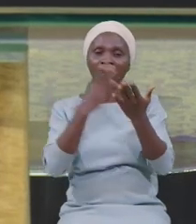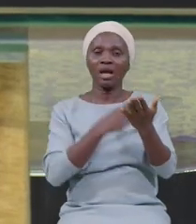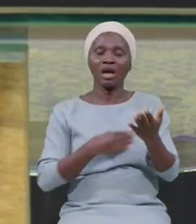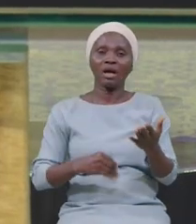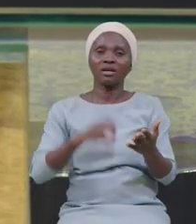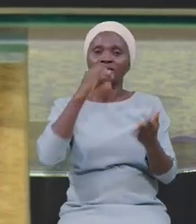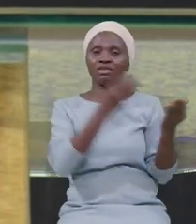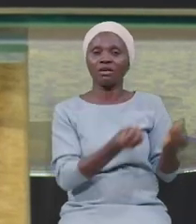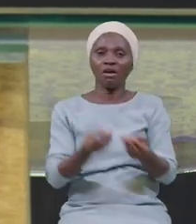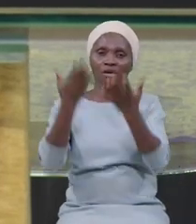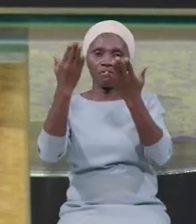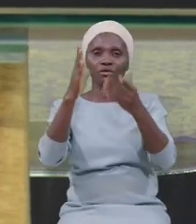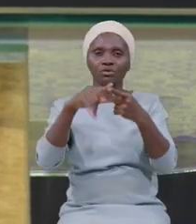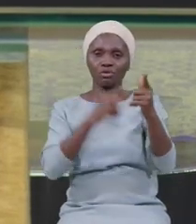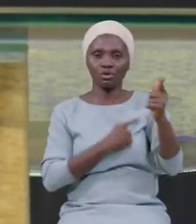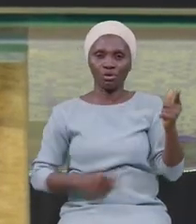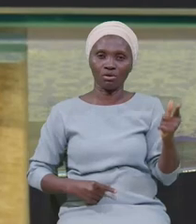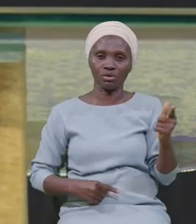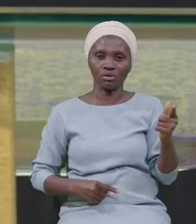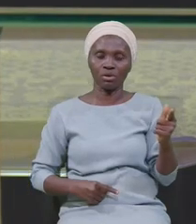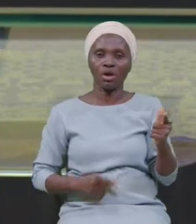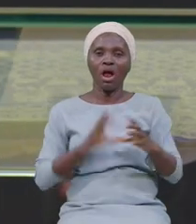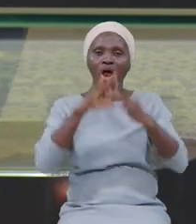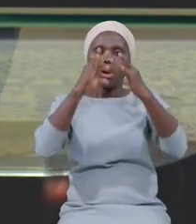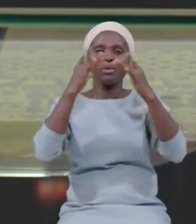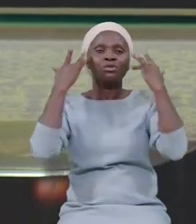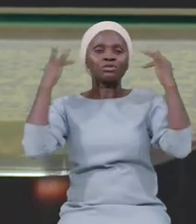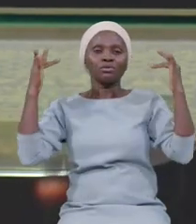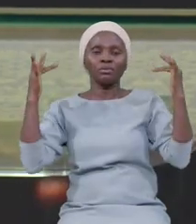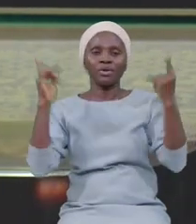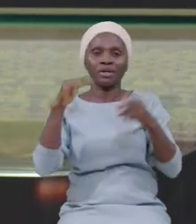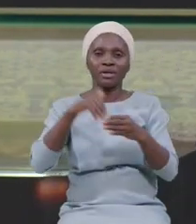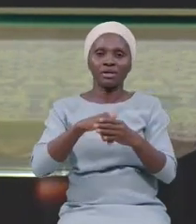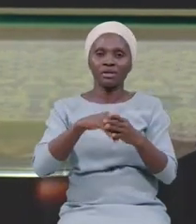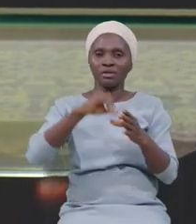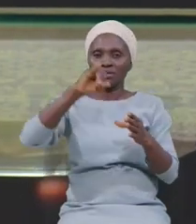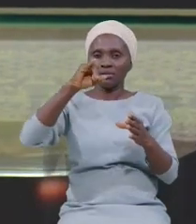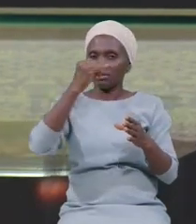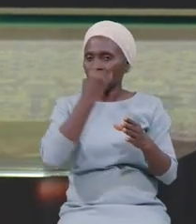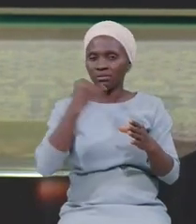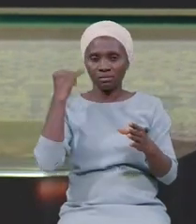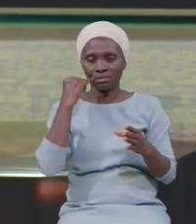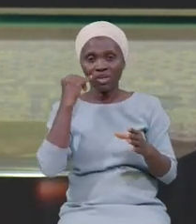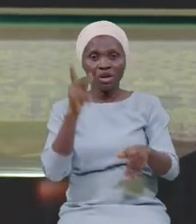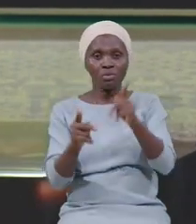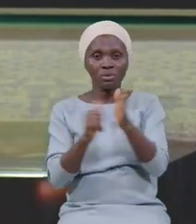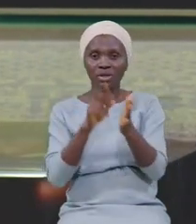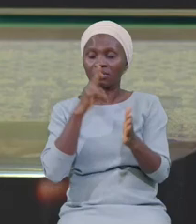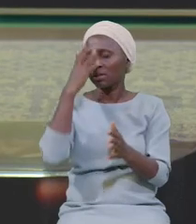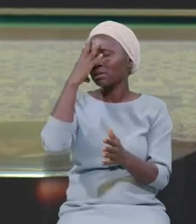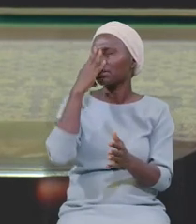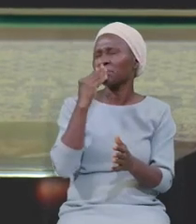Dieu. Sonnez de la trompette en Sion, que ceux qui dorment se réveillent, que ceux qui sont lents se